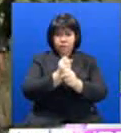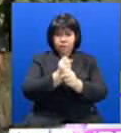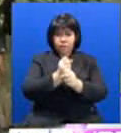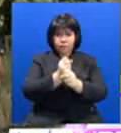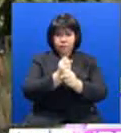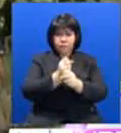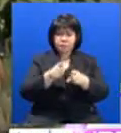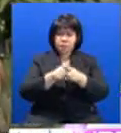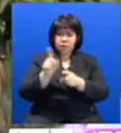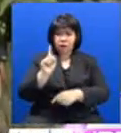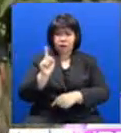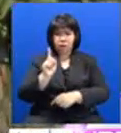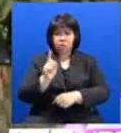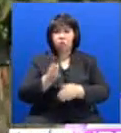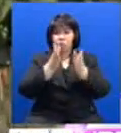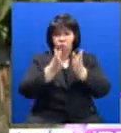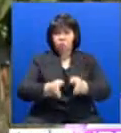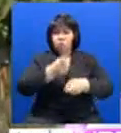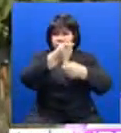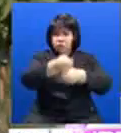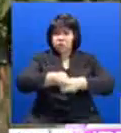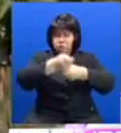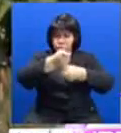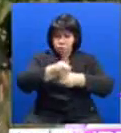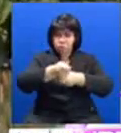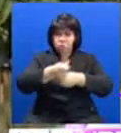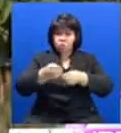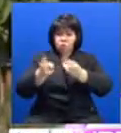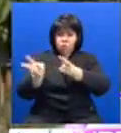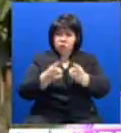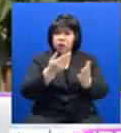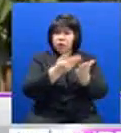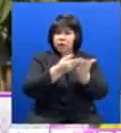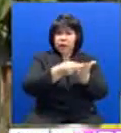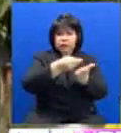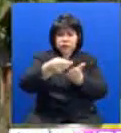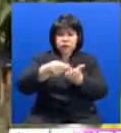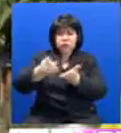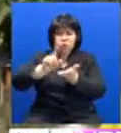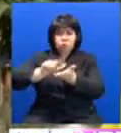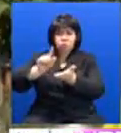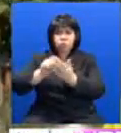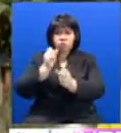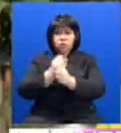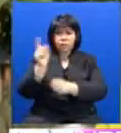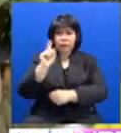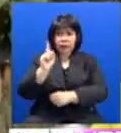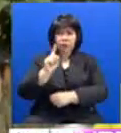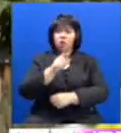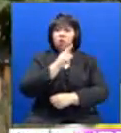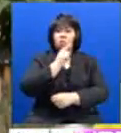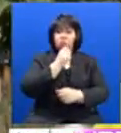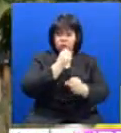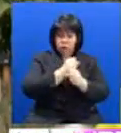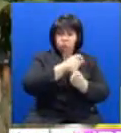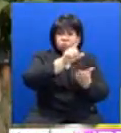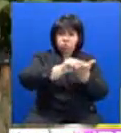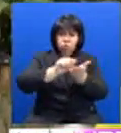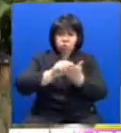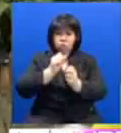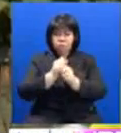แบบยังไงอะให้เกษตรกรอะเขารู้จริงๆหรือเปล่าว่าการลดต้นทุนอะมันเป็นยังไงลดต้นทุนไปแล้วแล้วมันจะได้อะไรมันได้ผลจากตรง